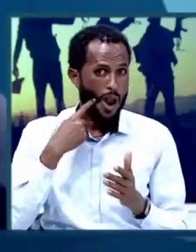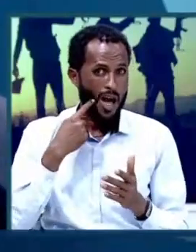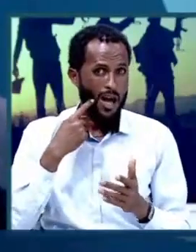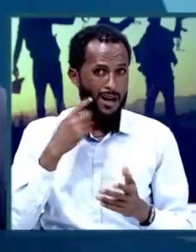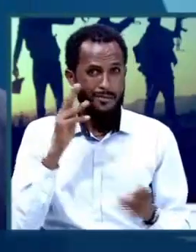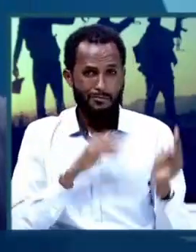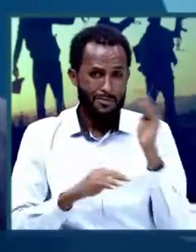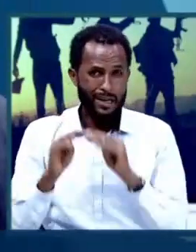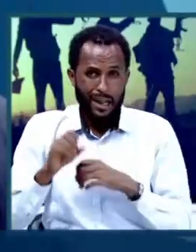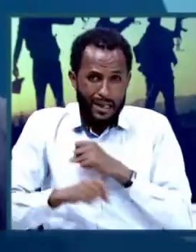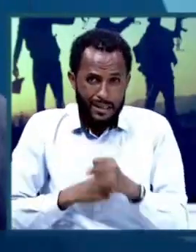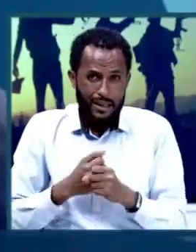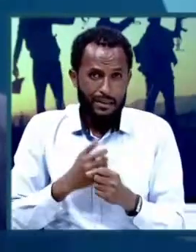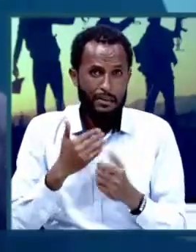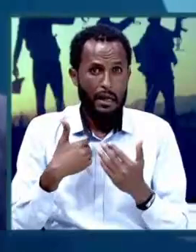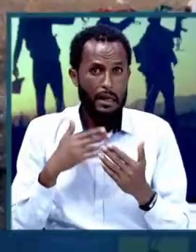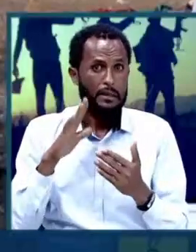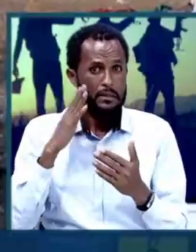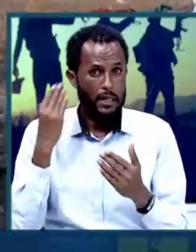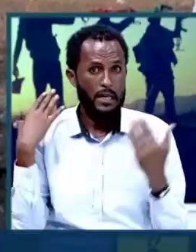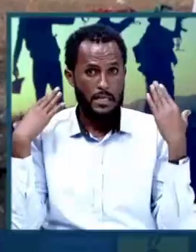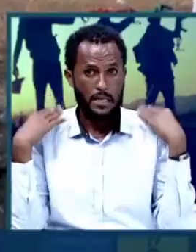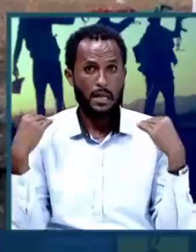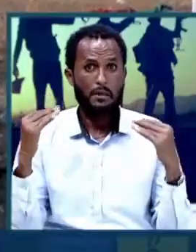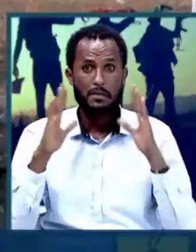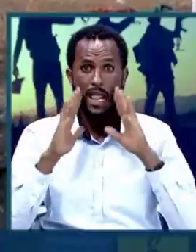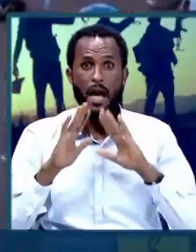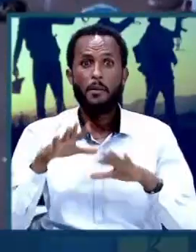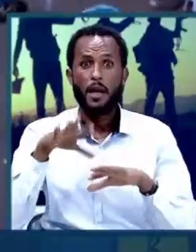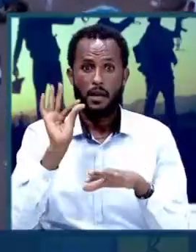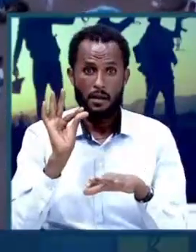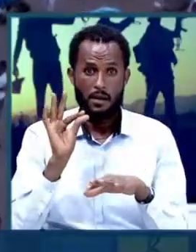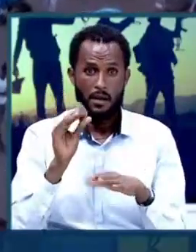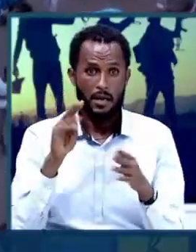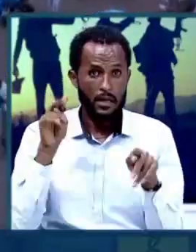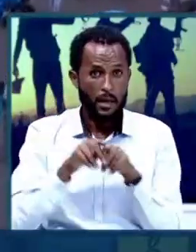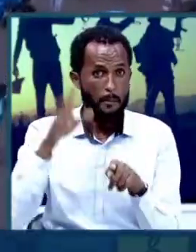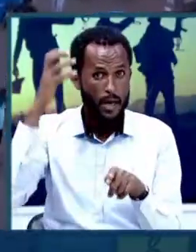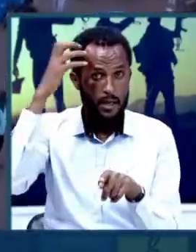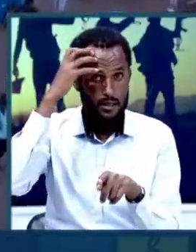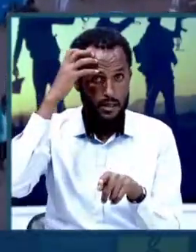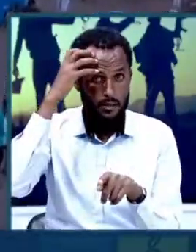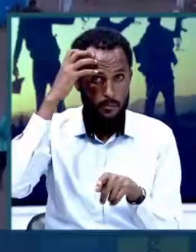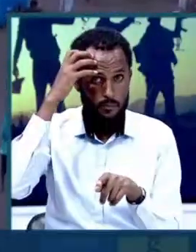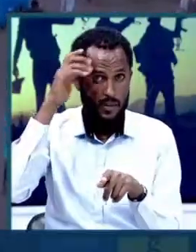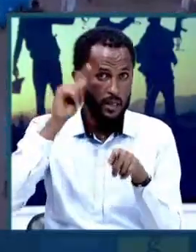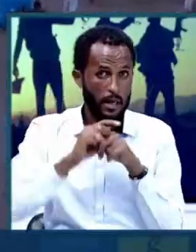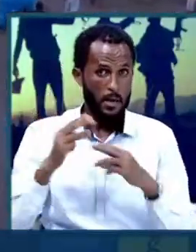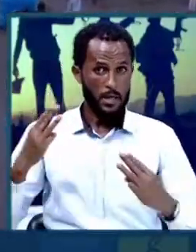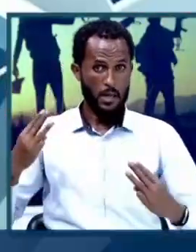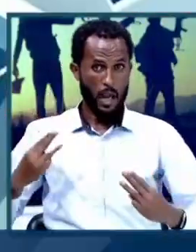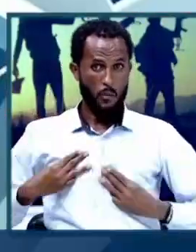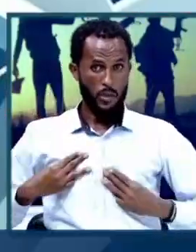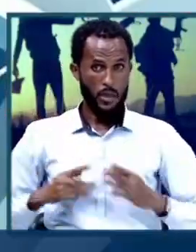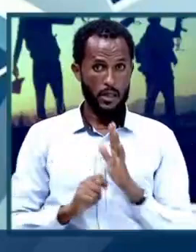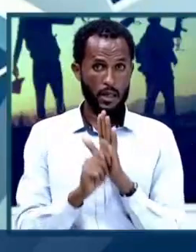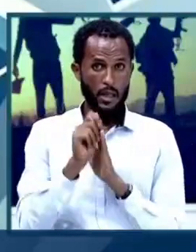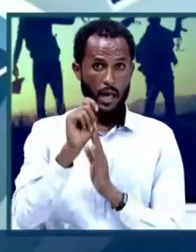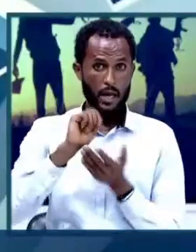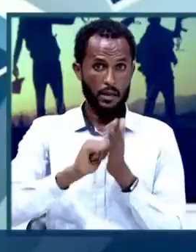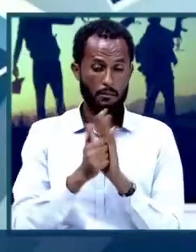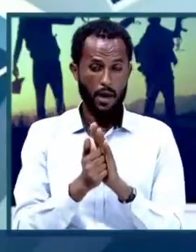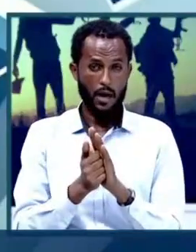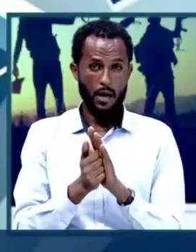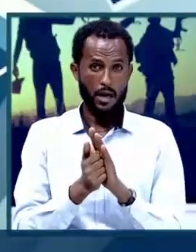ግን ዝሓሸ ተነፃፃሪ ሰላም ረኪቡ እናነበረ ከም መንግስቲ ከም ሰራዊት ትግራይ ድማ ህዝቡ